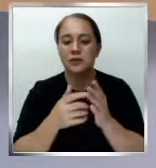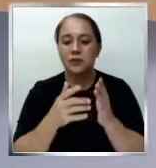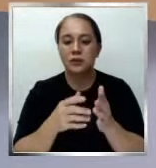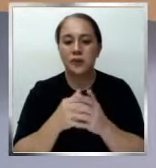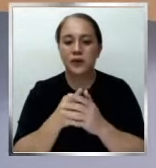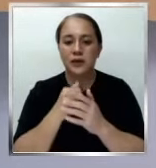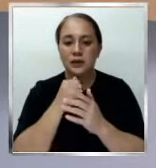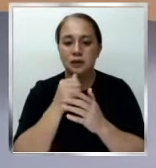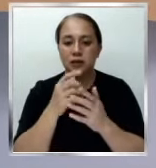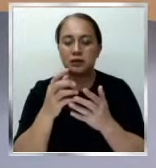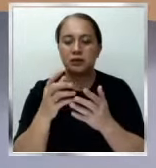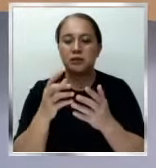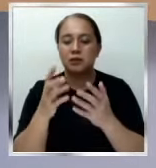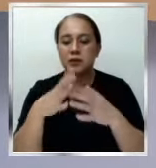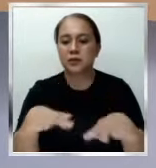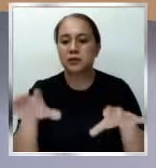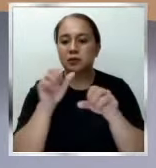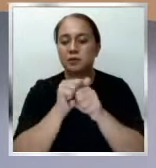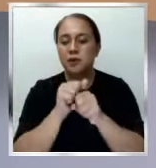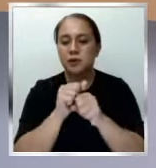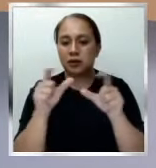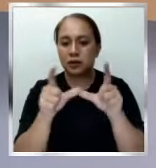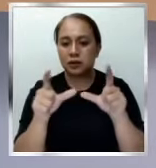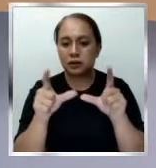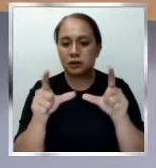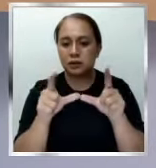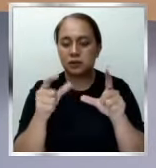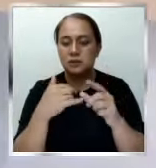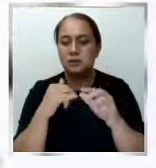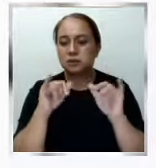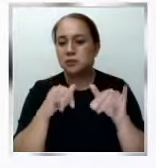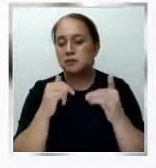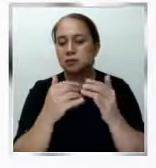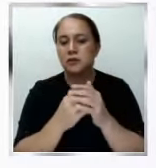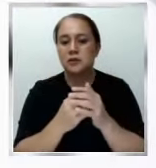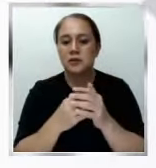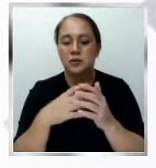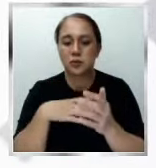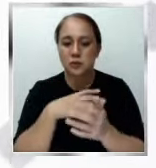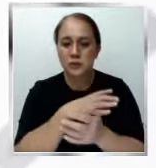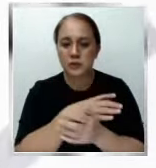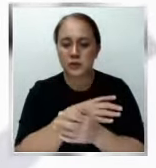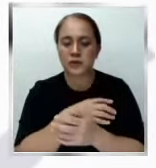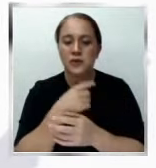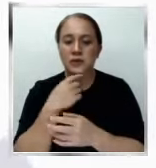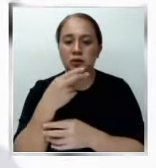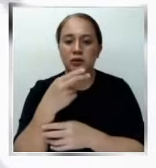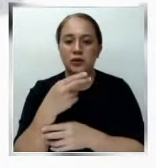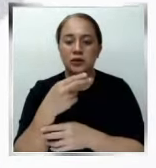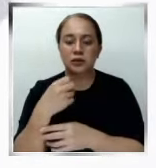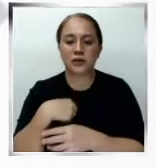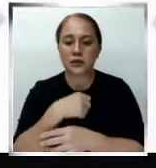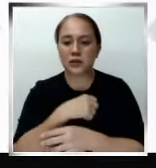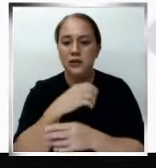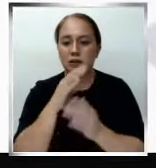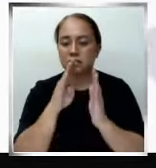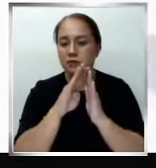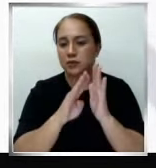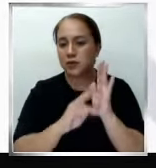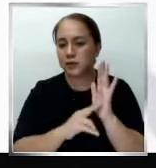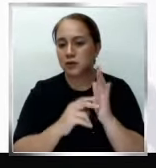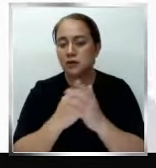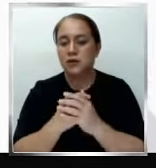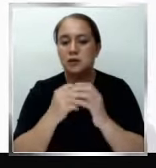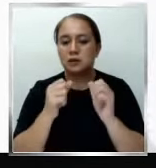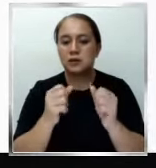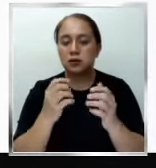isang prangkisa habang nakabinbin ito sa Kongreso. Sa ilalim ng Senate Bill 1530, ipinapanukalang hindi